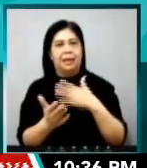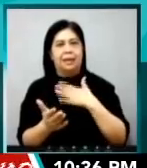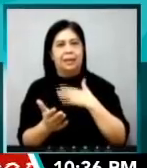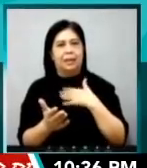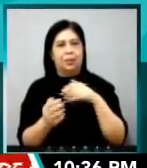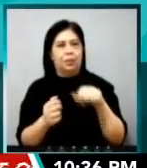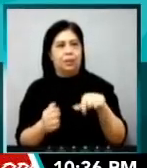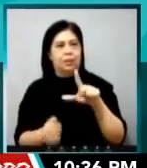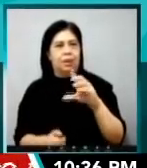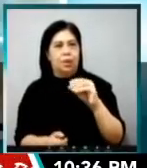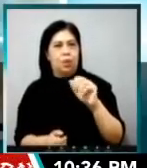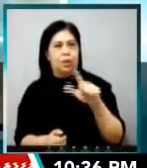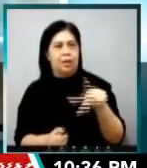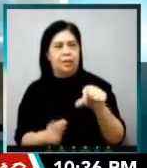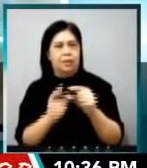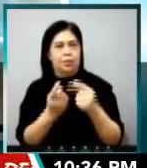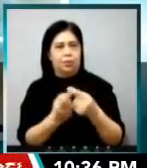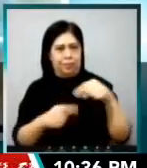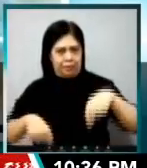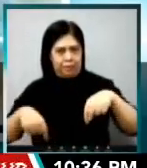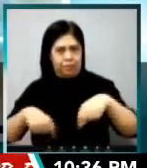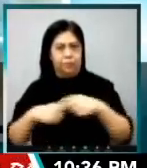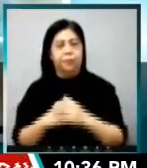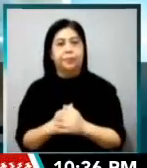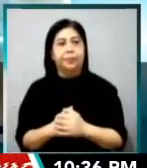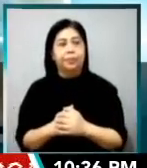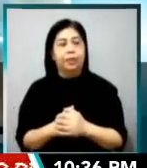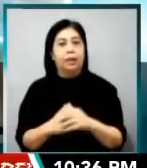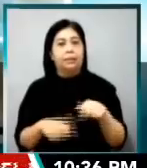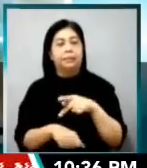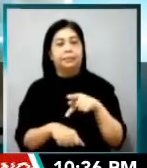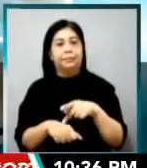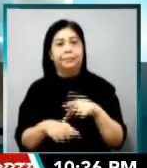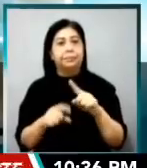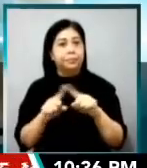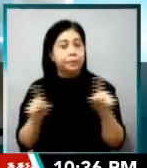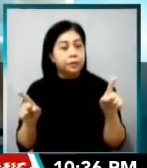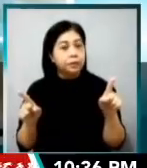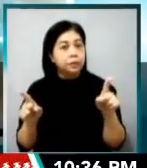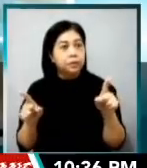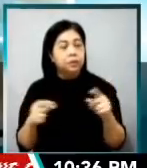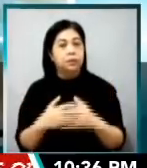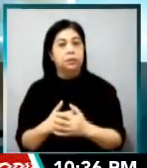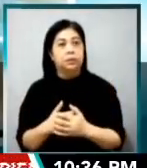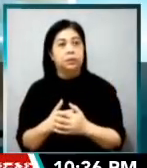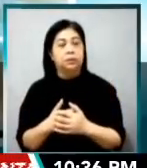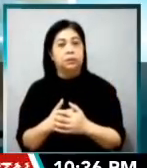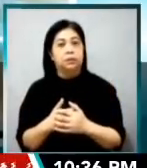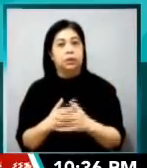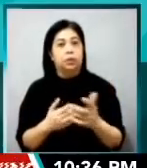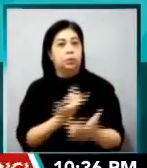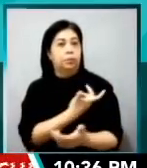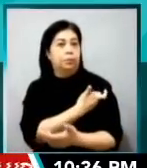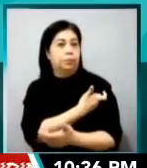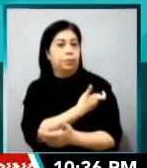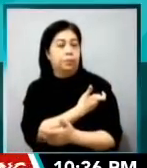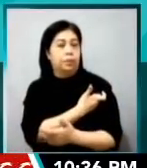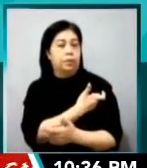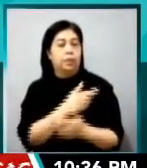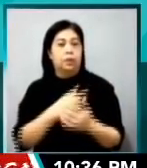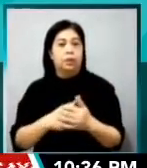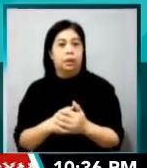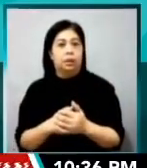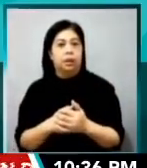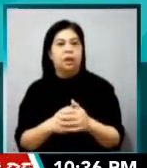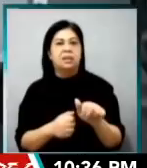no, dito sa Pinas. Pero yung bakuna na gagawin is sa ibang bansa